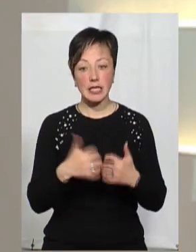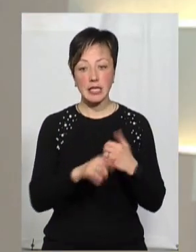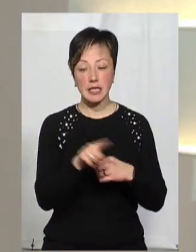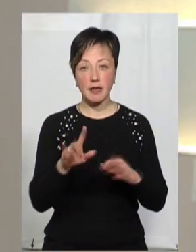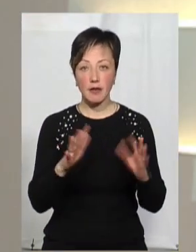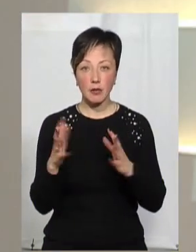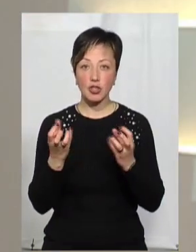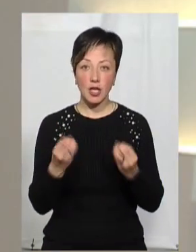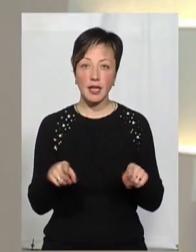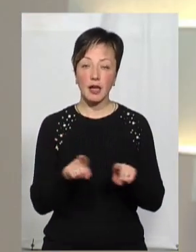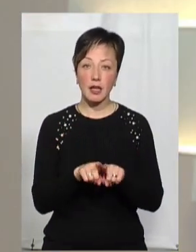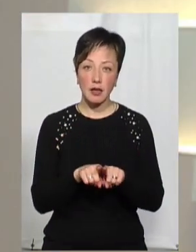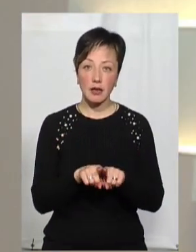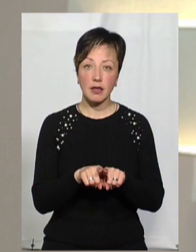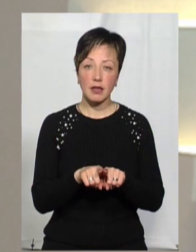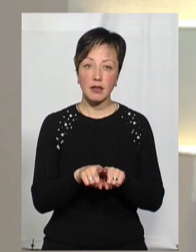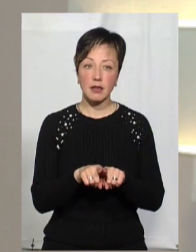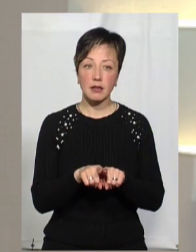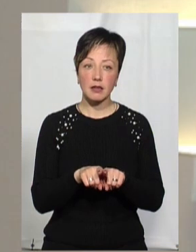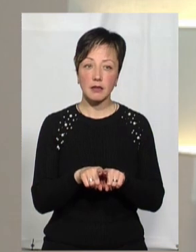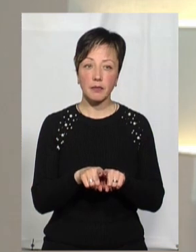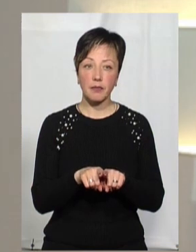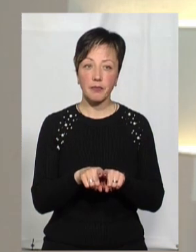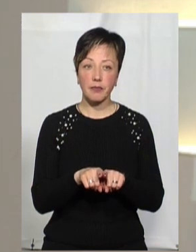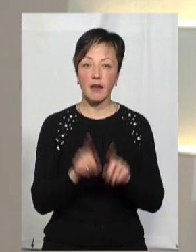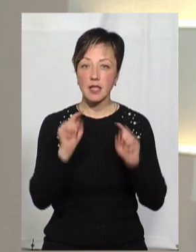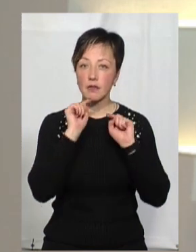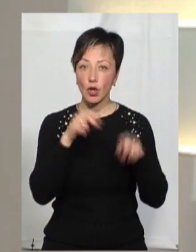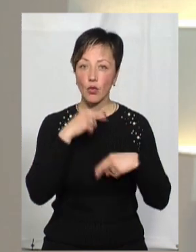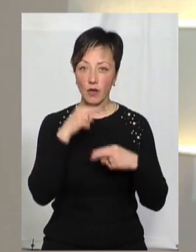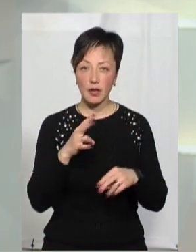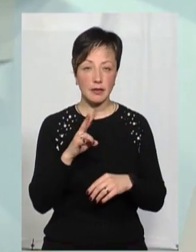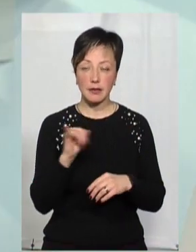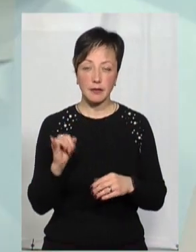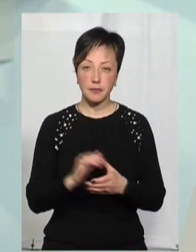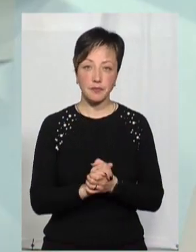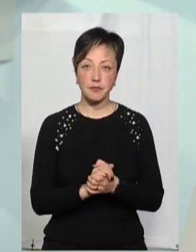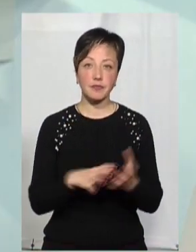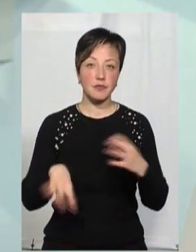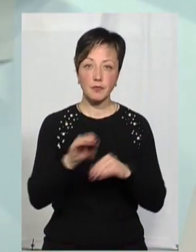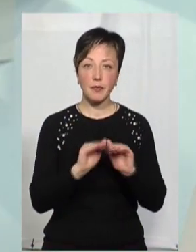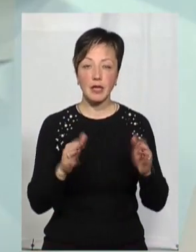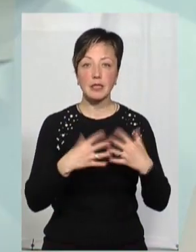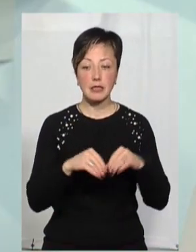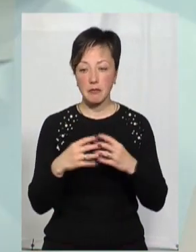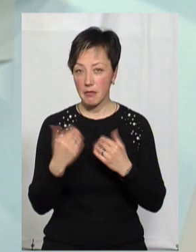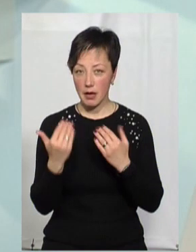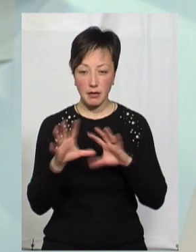цих випадків ще такі, які теж ні, на які ви звертали увагу, як служба у справах? Всі діти